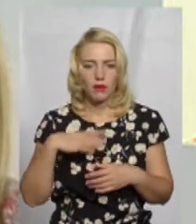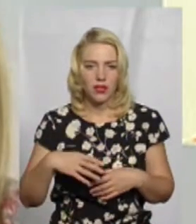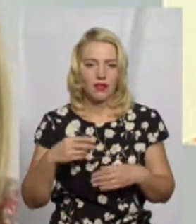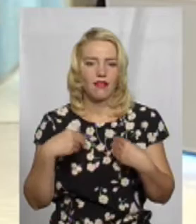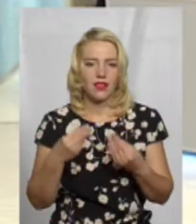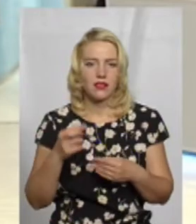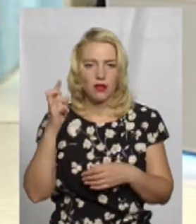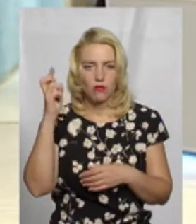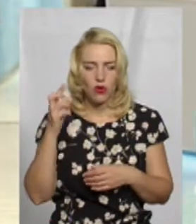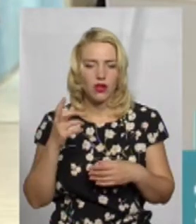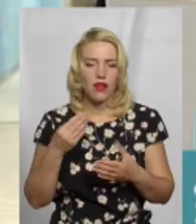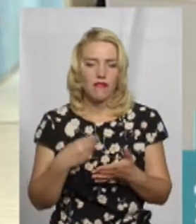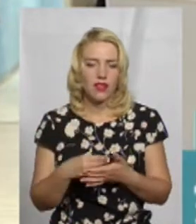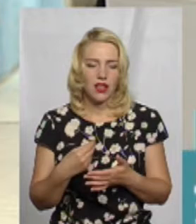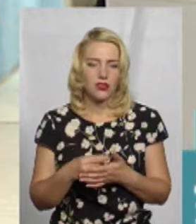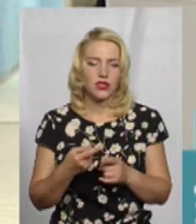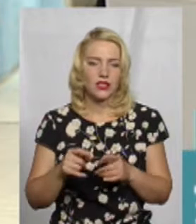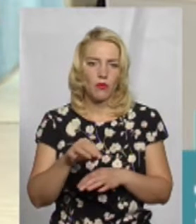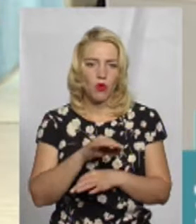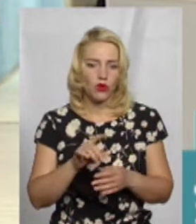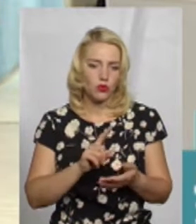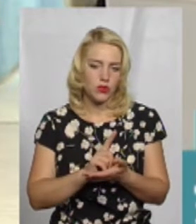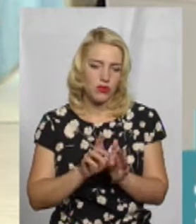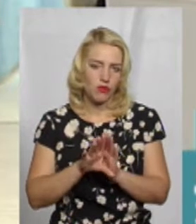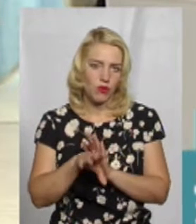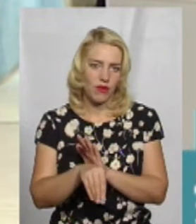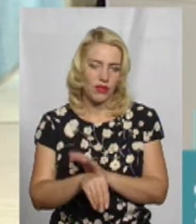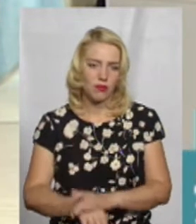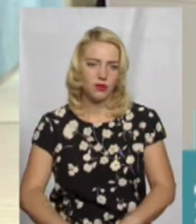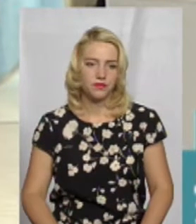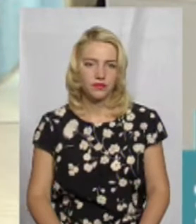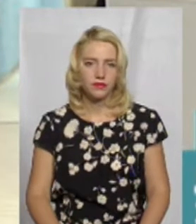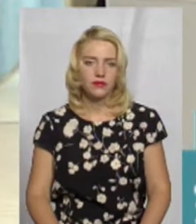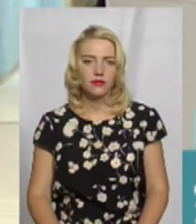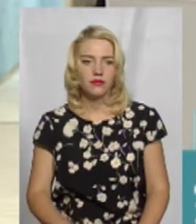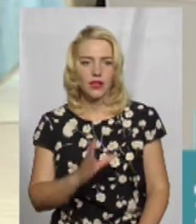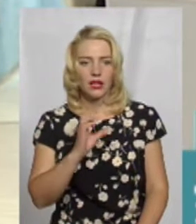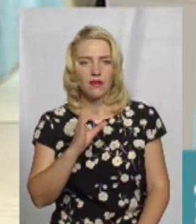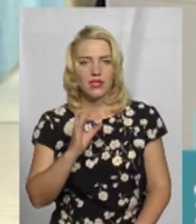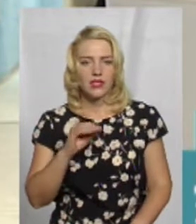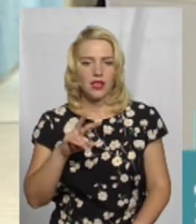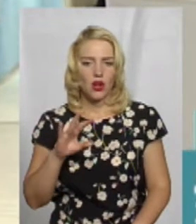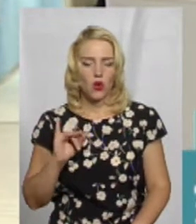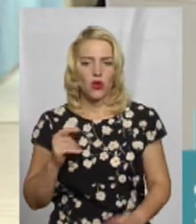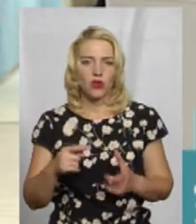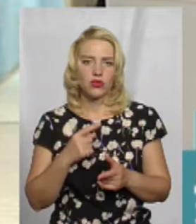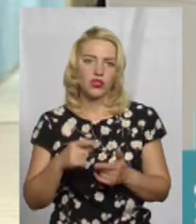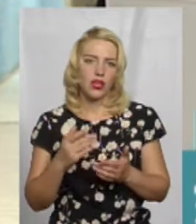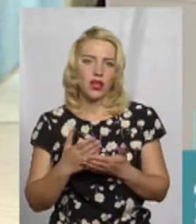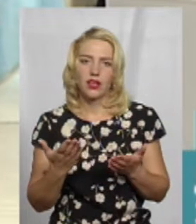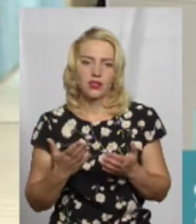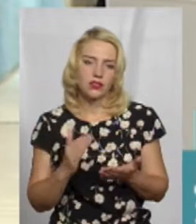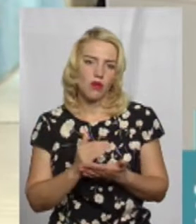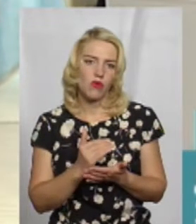дасть Бог фінансів місту, ми цей проєкт обов'язково впровадимо. Пане Василю, а є якісь програми